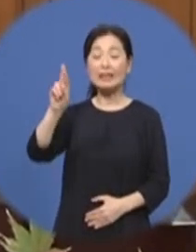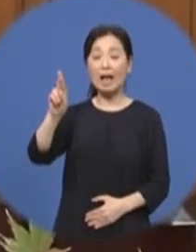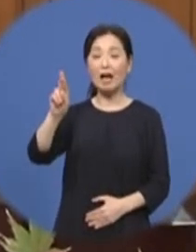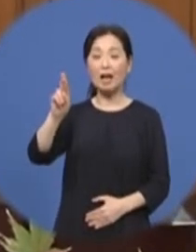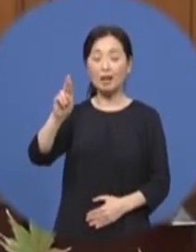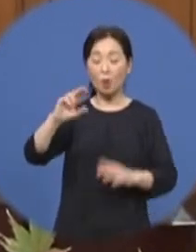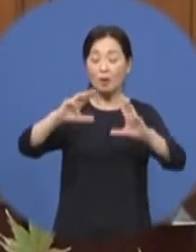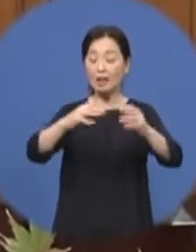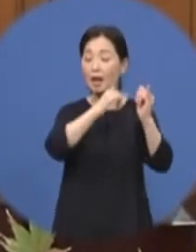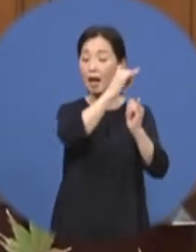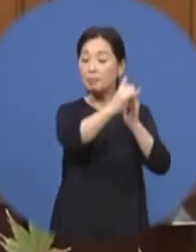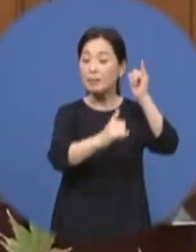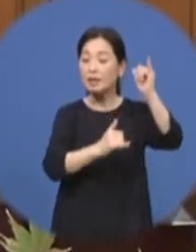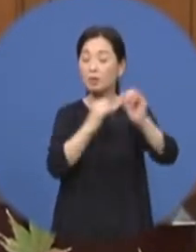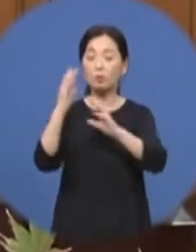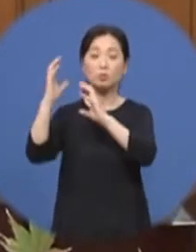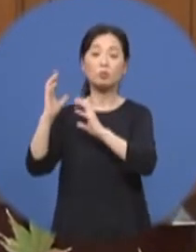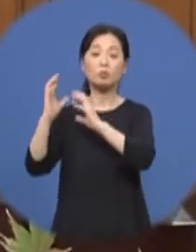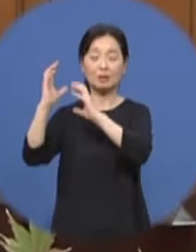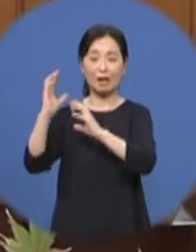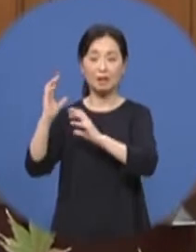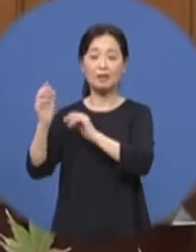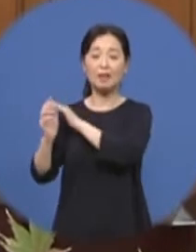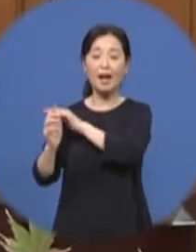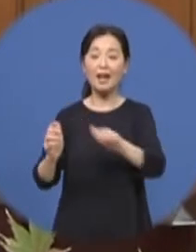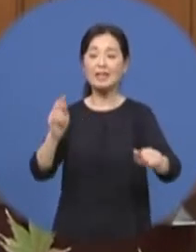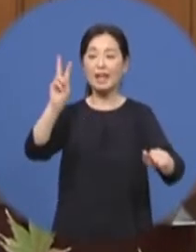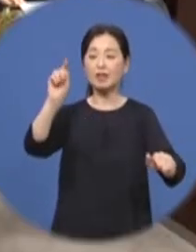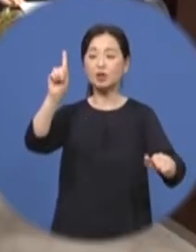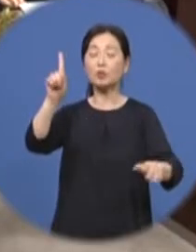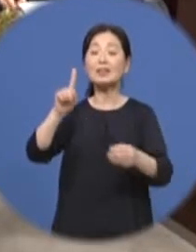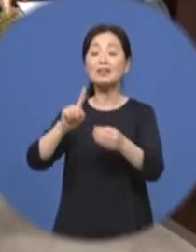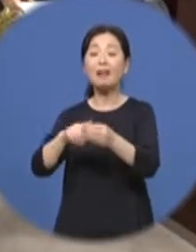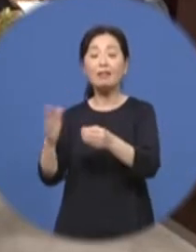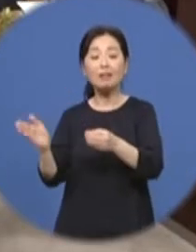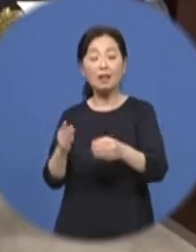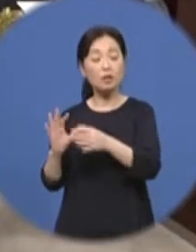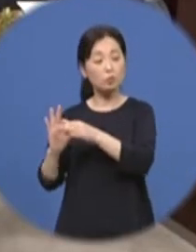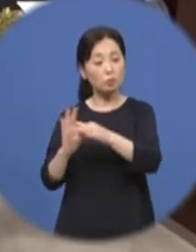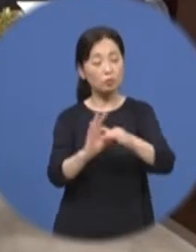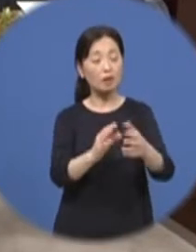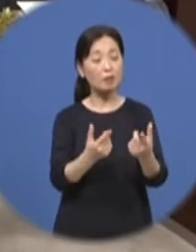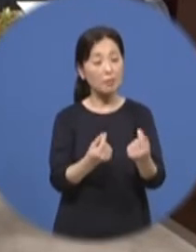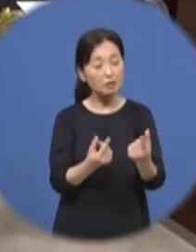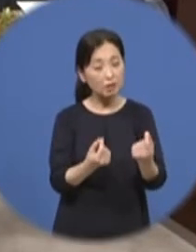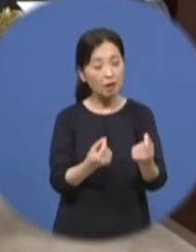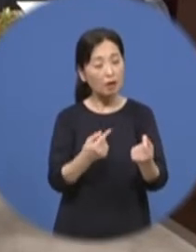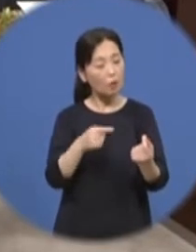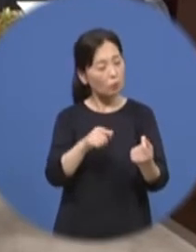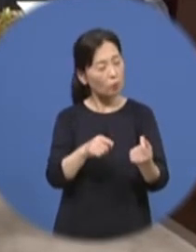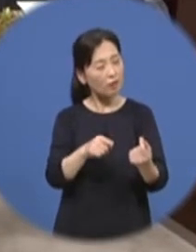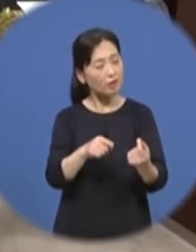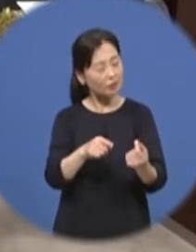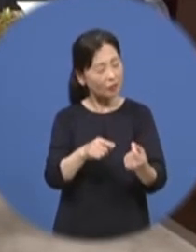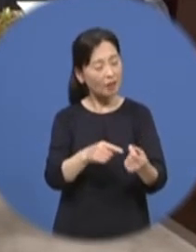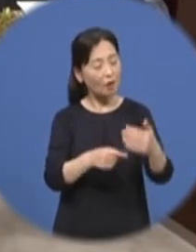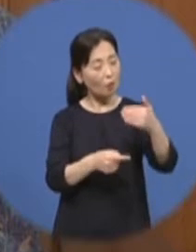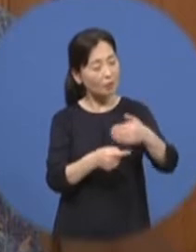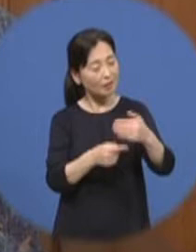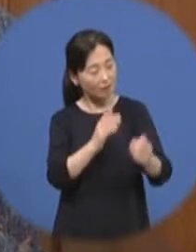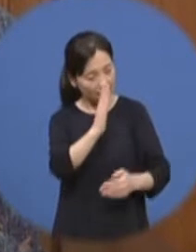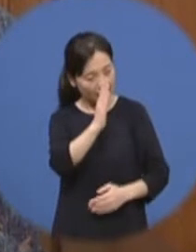祭というのを平成21年から続けていらっしゃいますが、これについて先生どんなものなのか少し教えていただけます